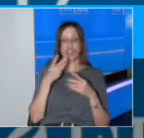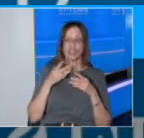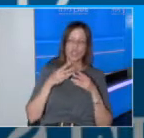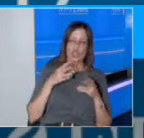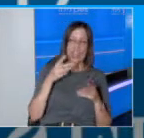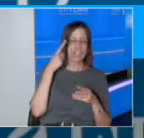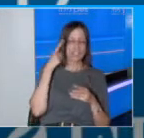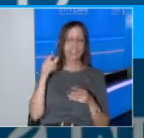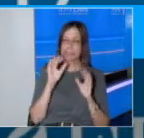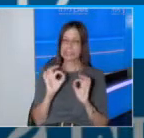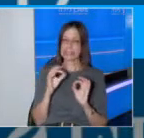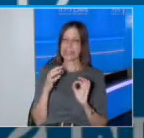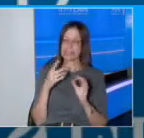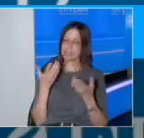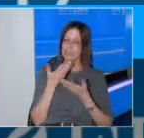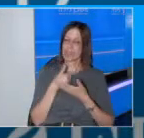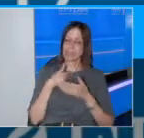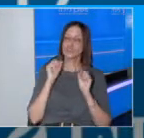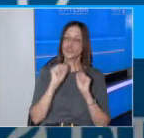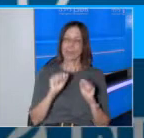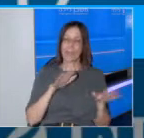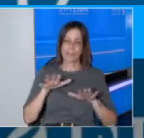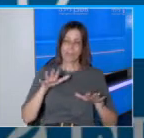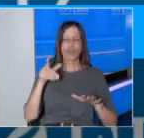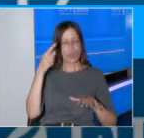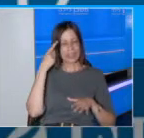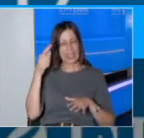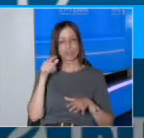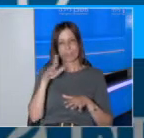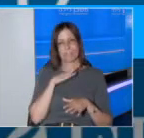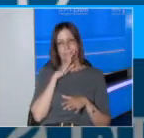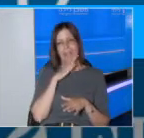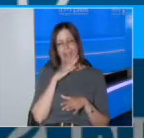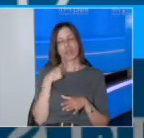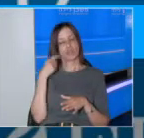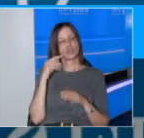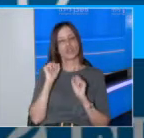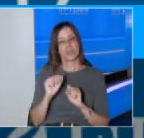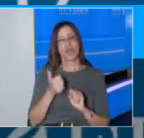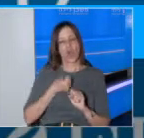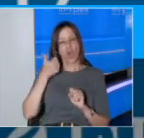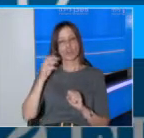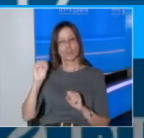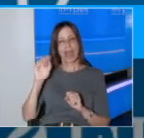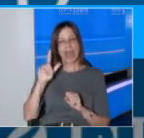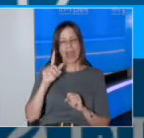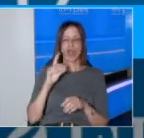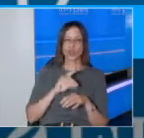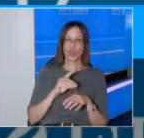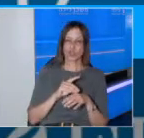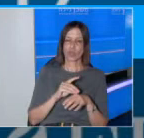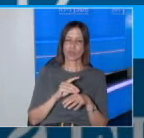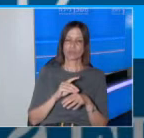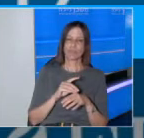גמור, זה לגיטימי. אני מאוד סומך על הממשלה, שהיא יודעת שזה בעיה, אני סומך על ראש המל"ל הנכנס, הדוקטור יאן חולטה,